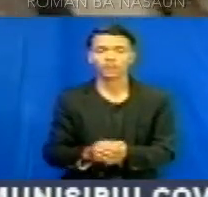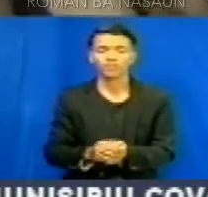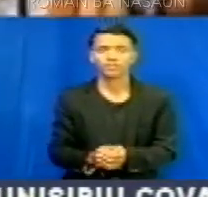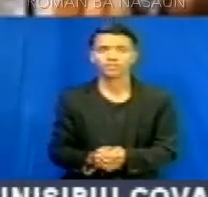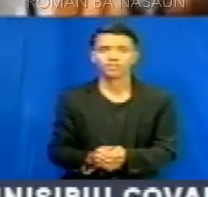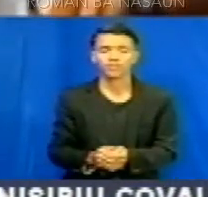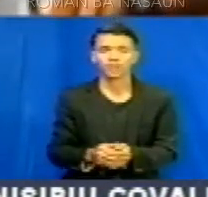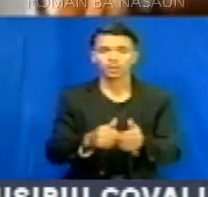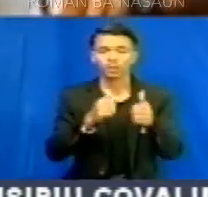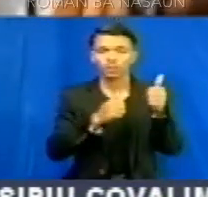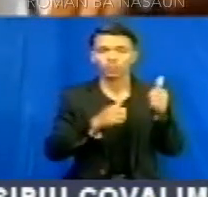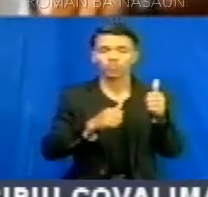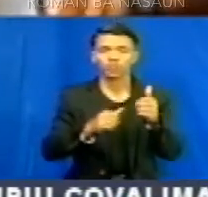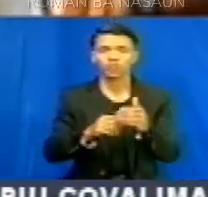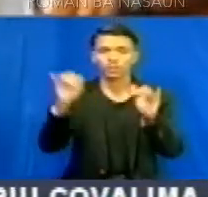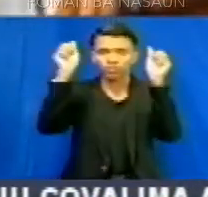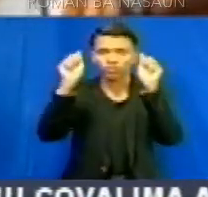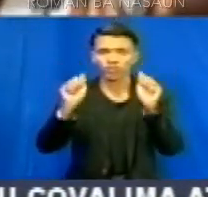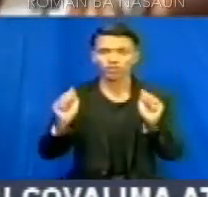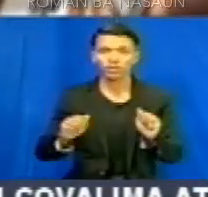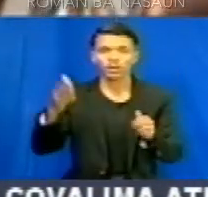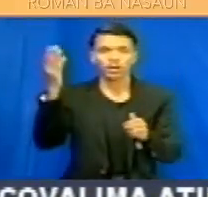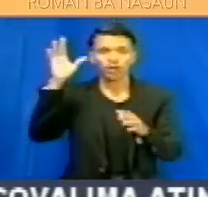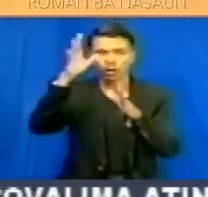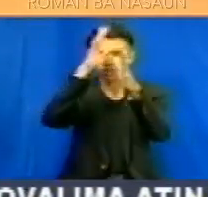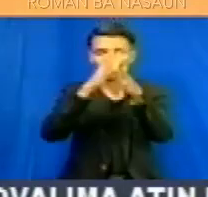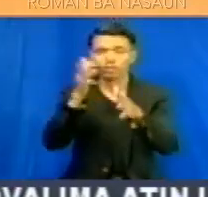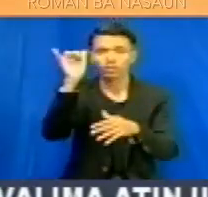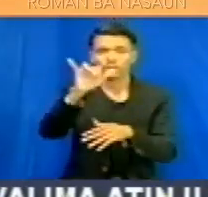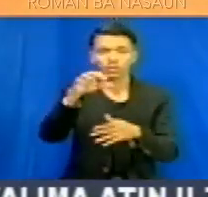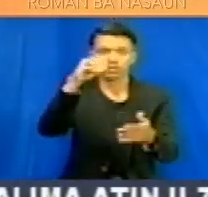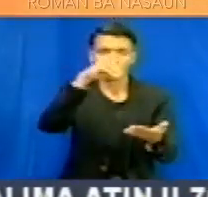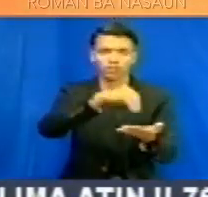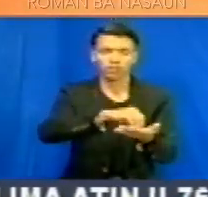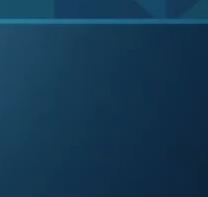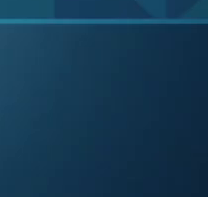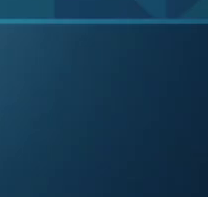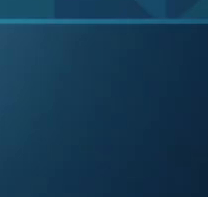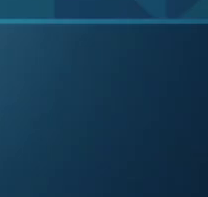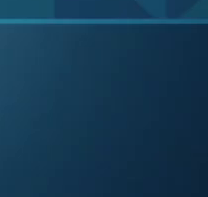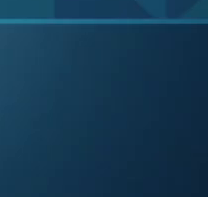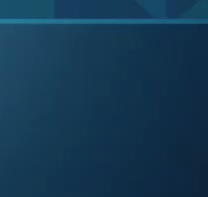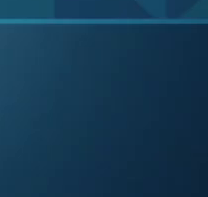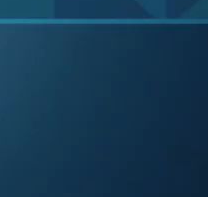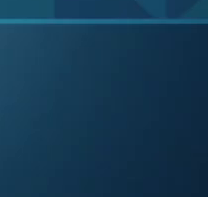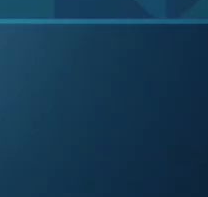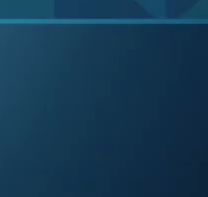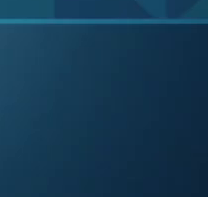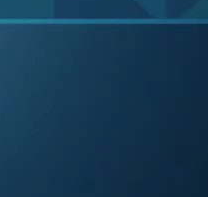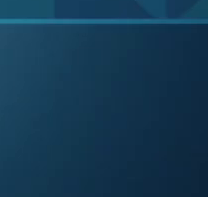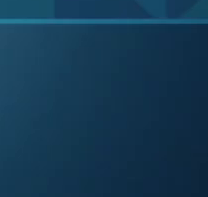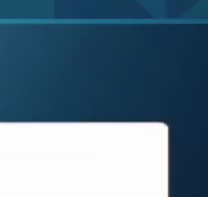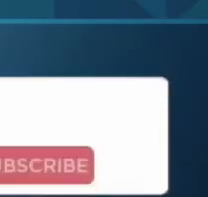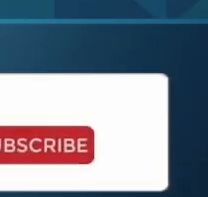tradisional, tir modelu nebebe ala sira husi kela. Husi likisa Del Sido Santos RTTeli. Atu hetang